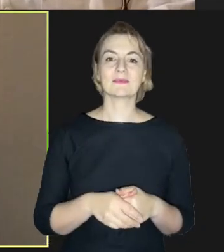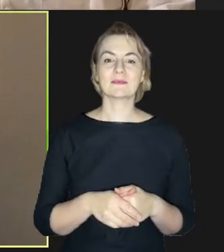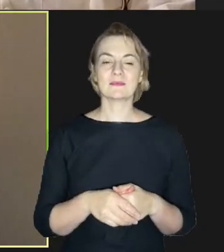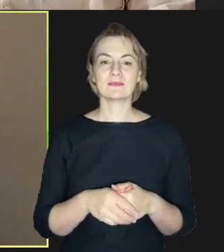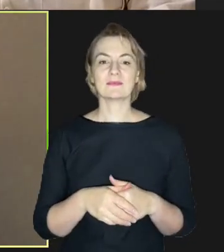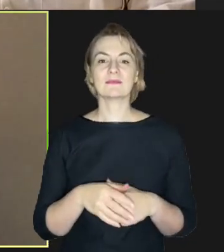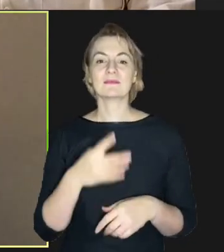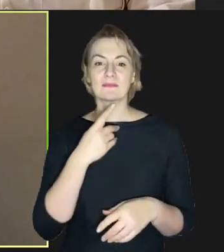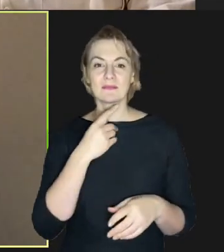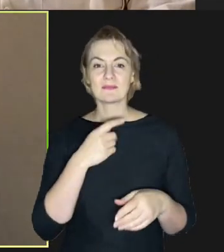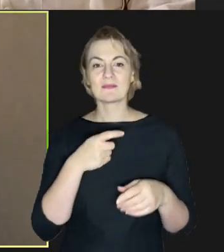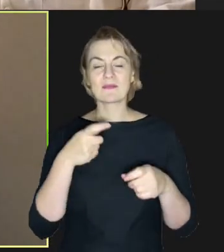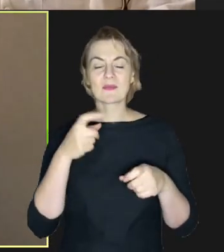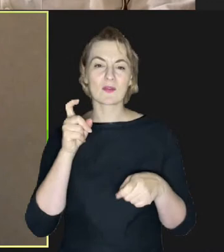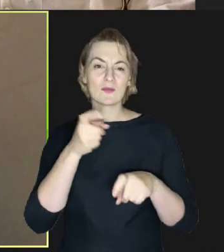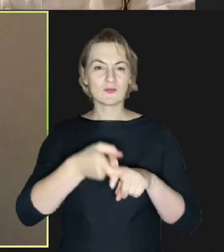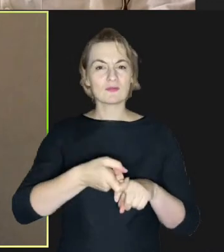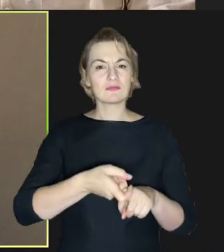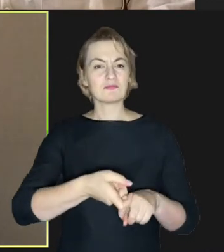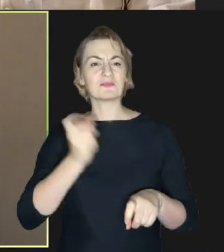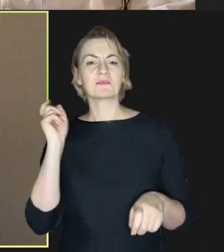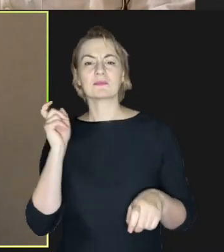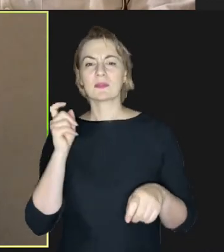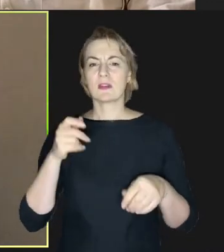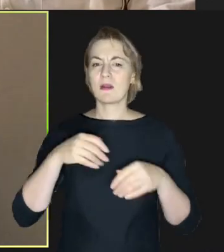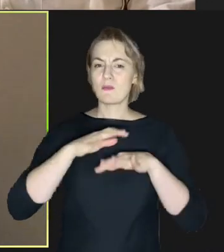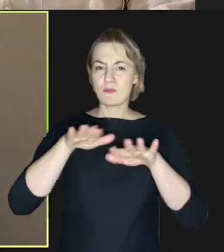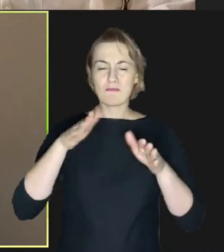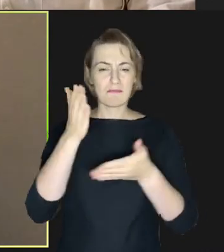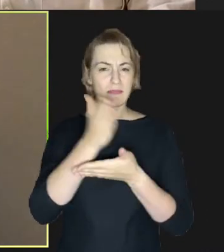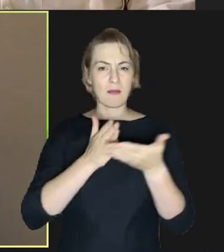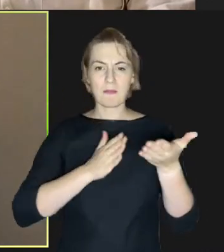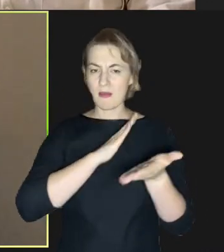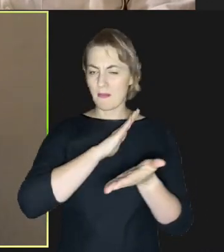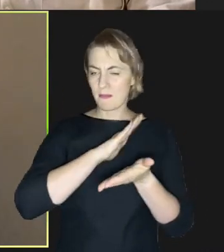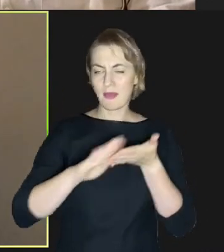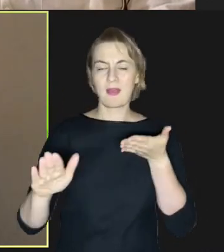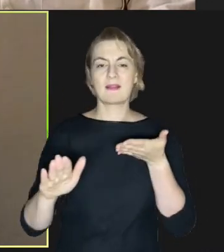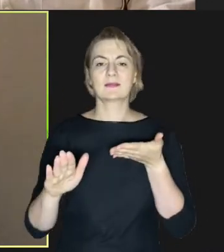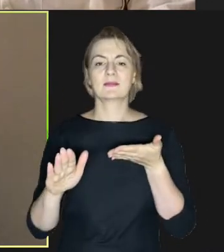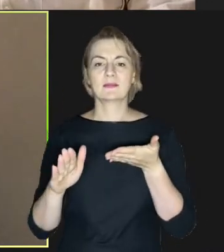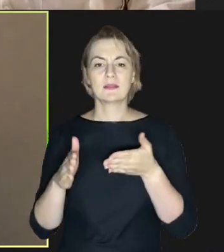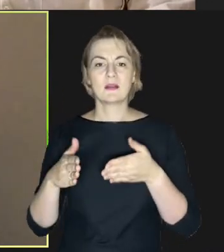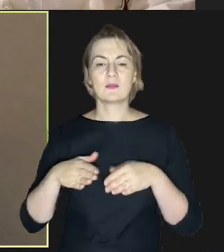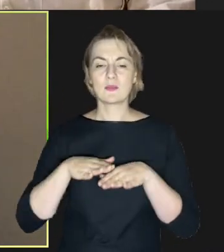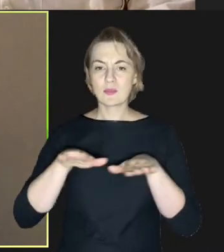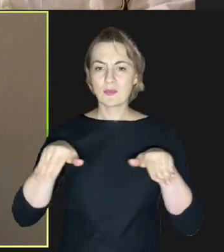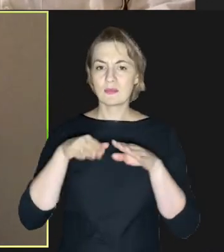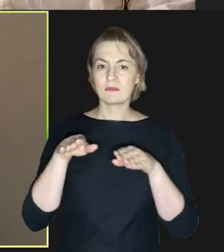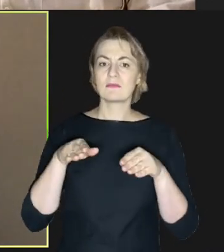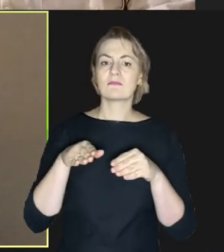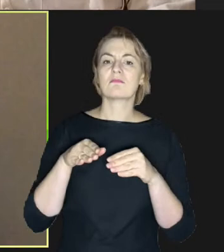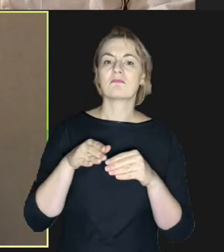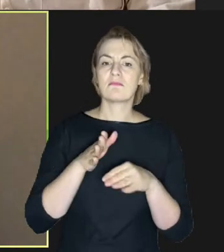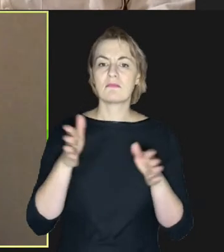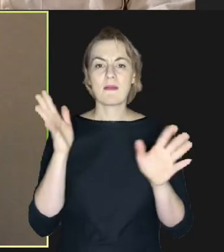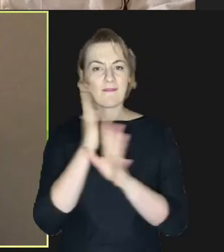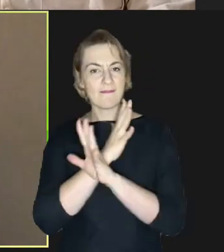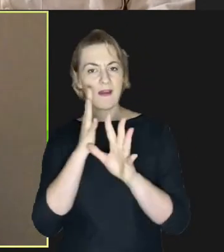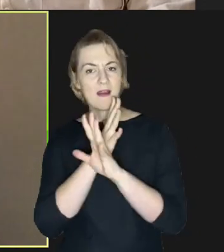zerwij cumy, płyń bez mapy, tam gdzie karmy wiatr powieje.